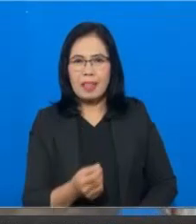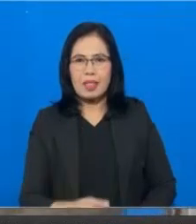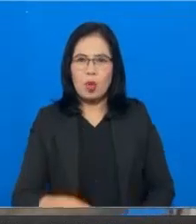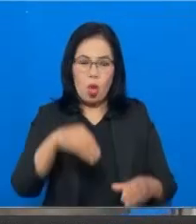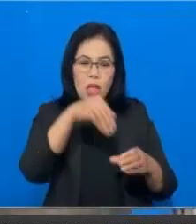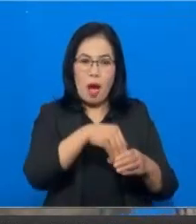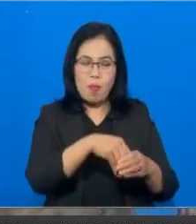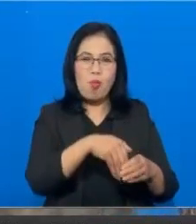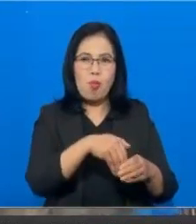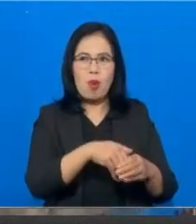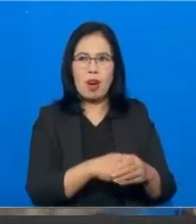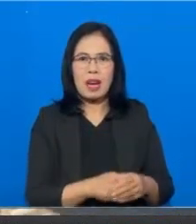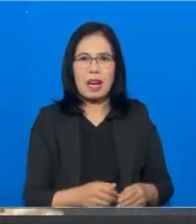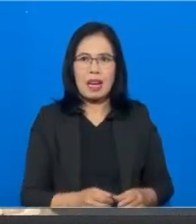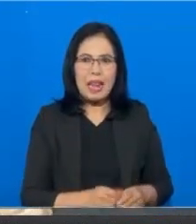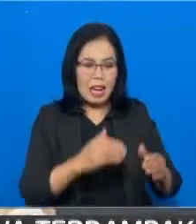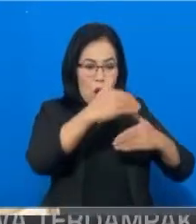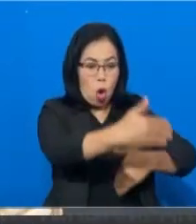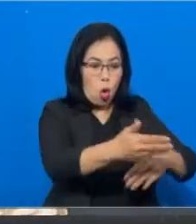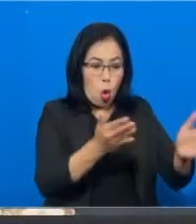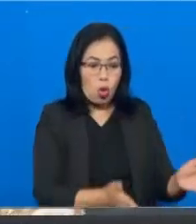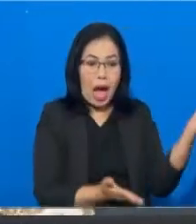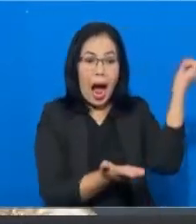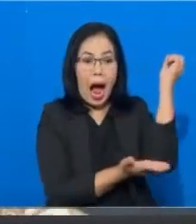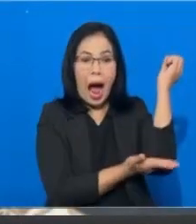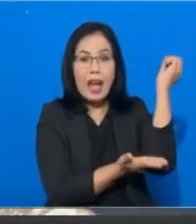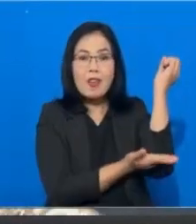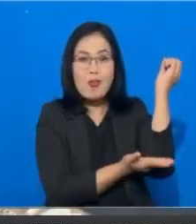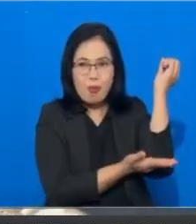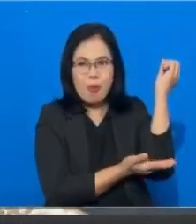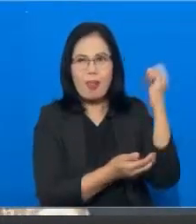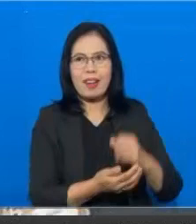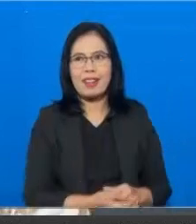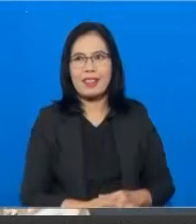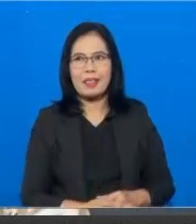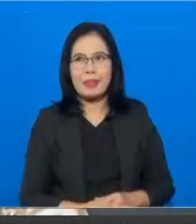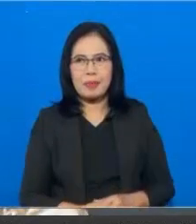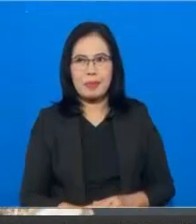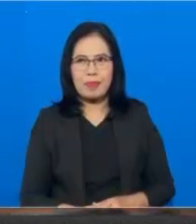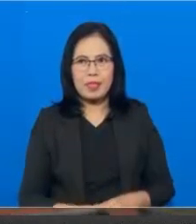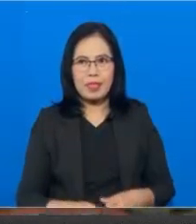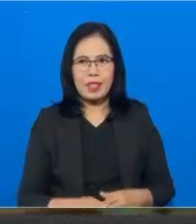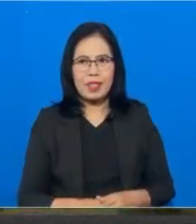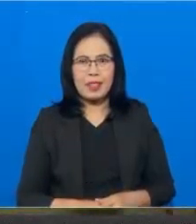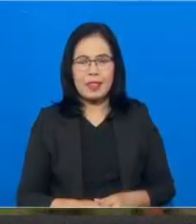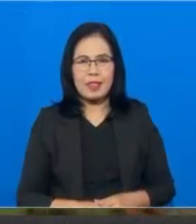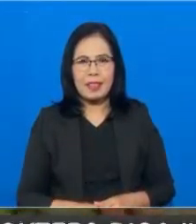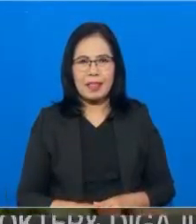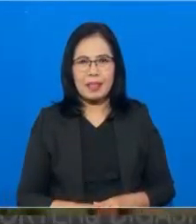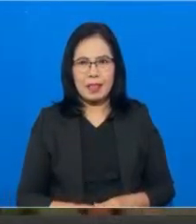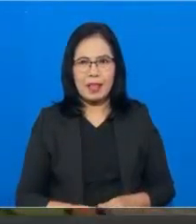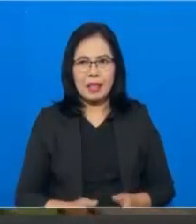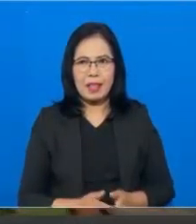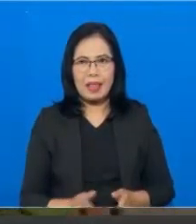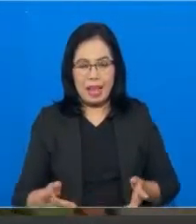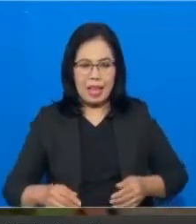tabung di celengan dari kota kayu. Pada 2011, Salamun akhirnya memantapkan niat untuk